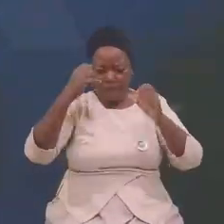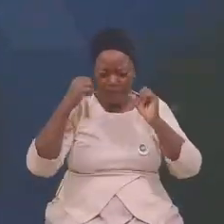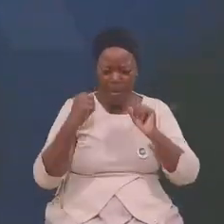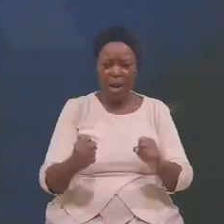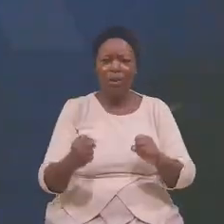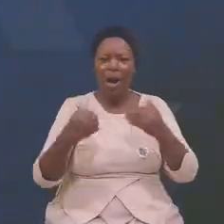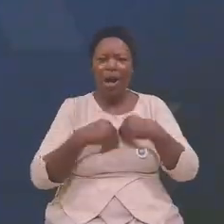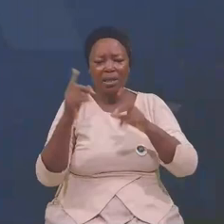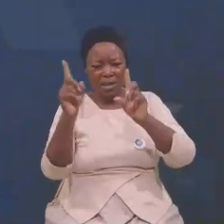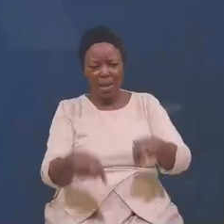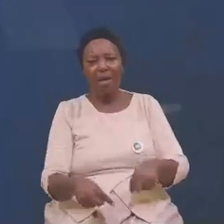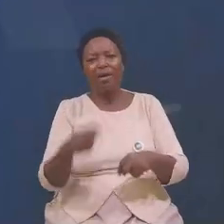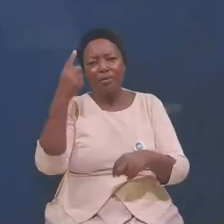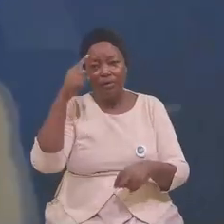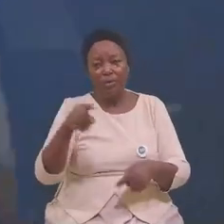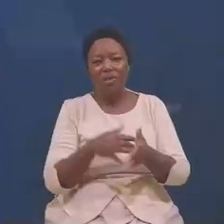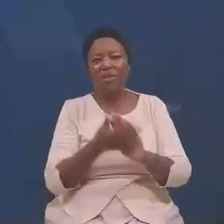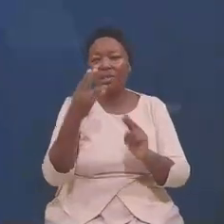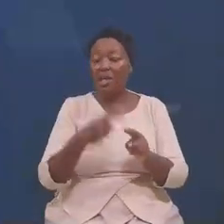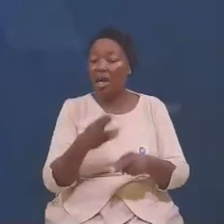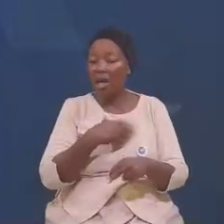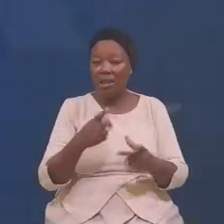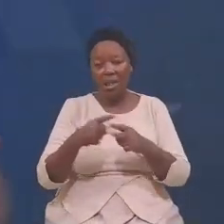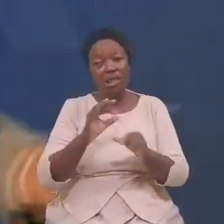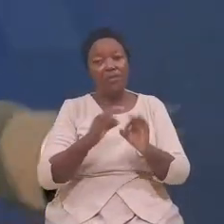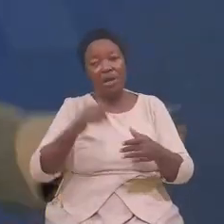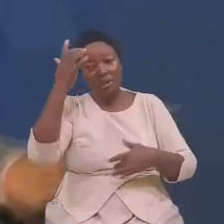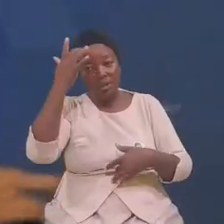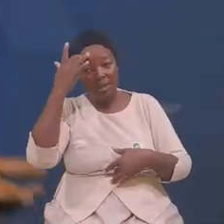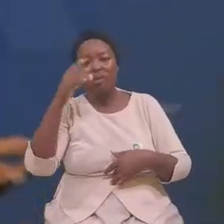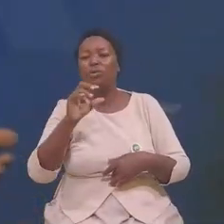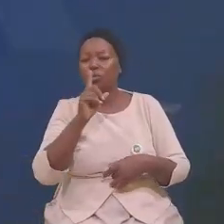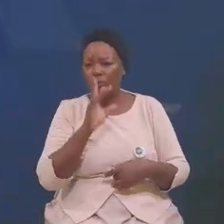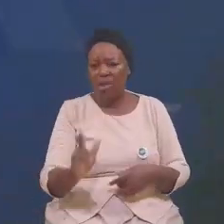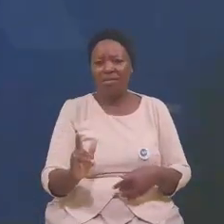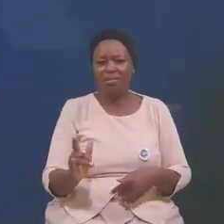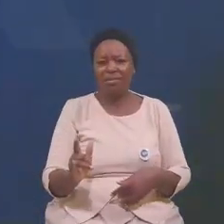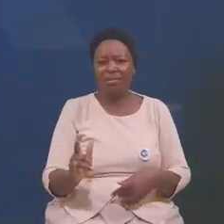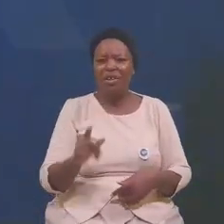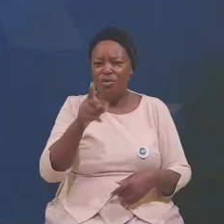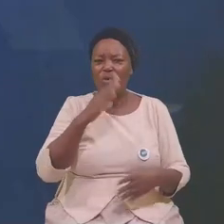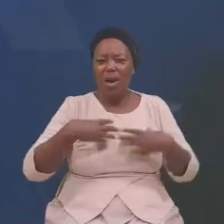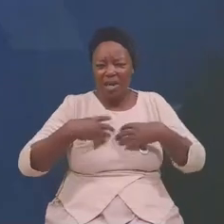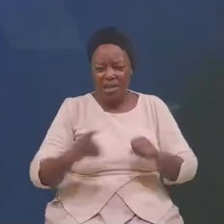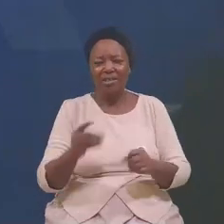venue pour toi. Et si tu es malade, bien sûr, tu es guéri ce